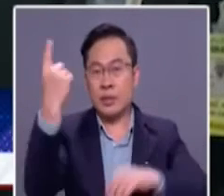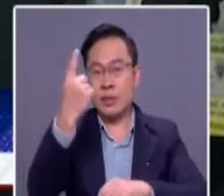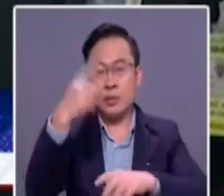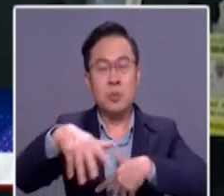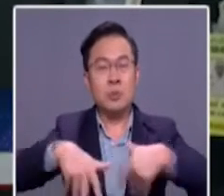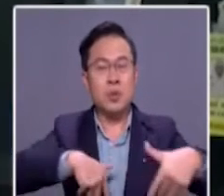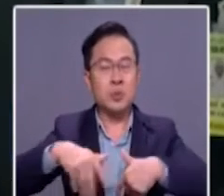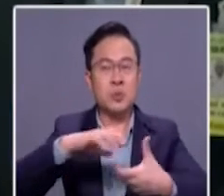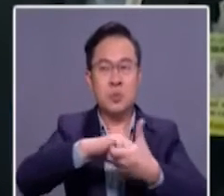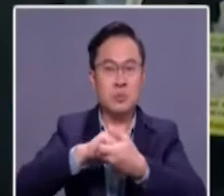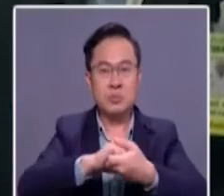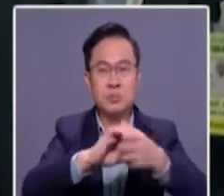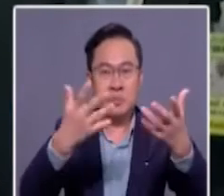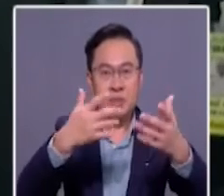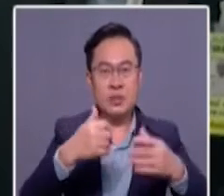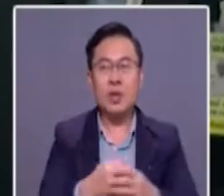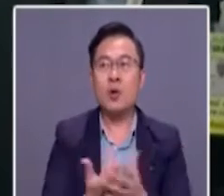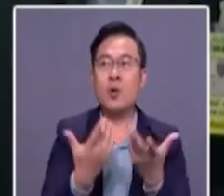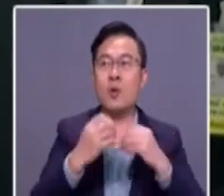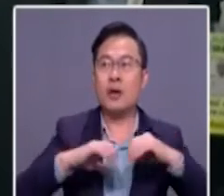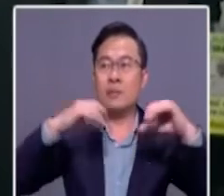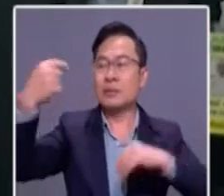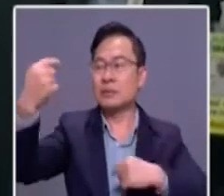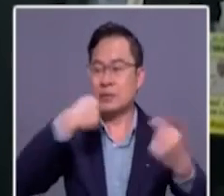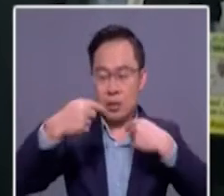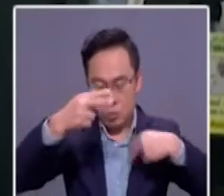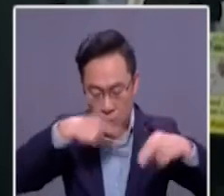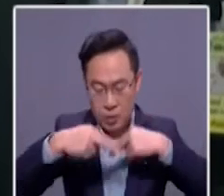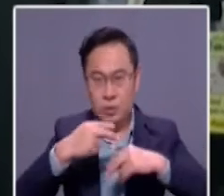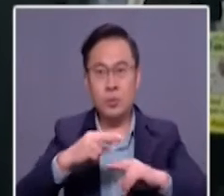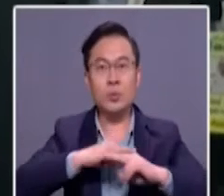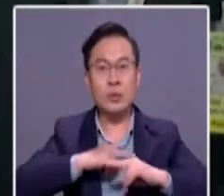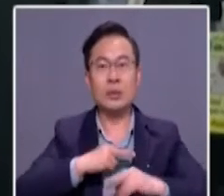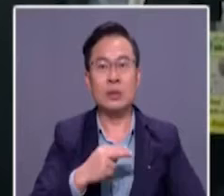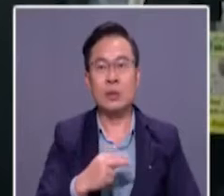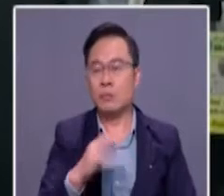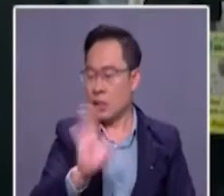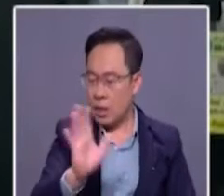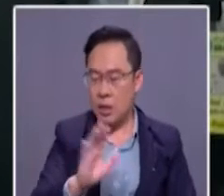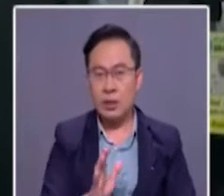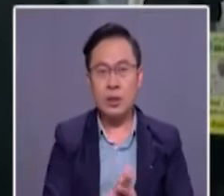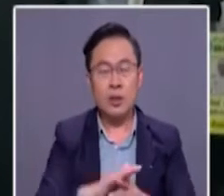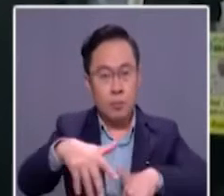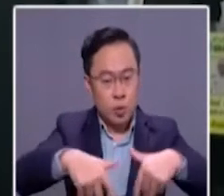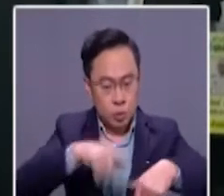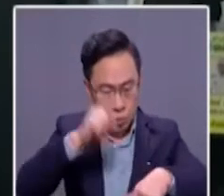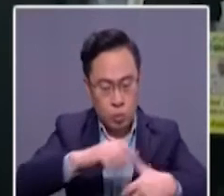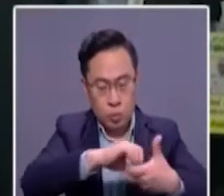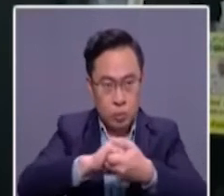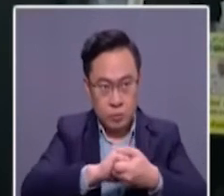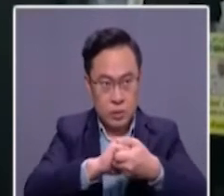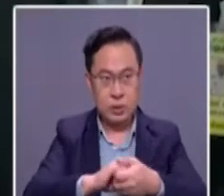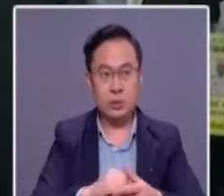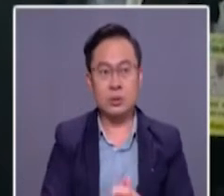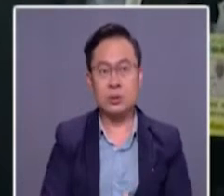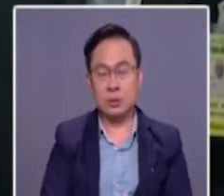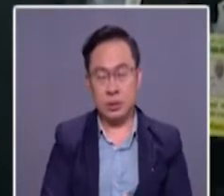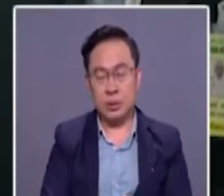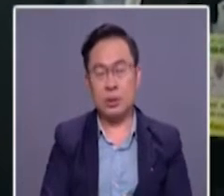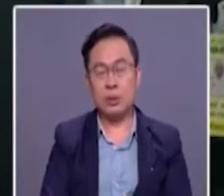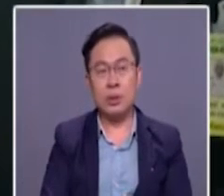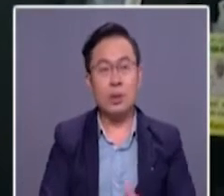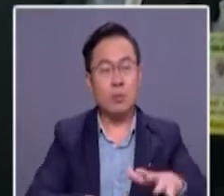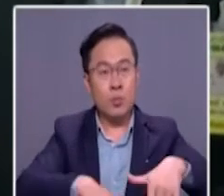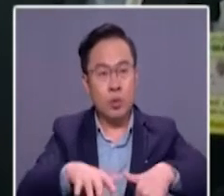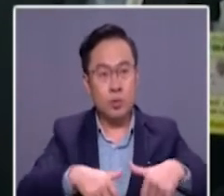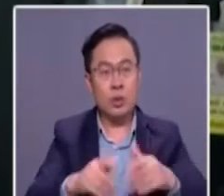ชาชนไม่ร่วมกันคุณจะรอให้คนรัฐมาตรวจให้เจอแล้วจับไปรักษาเนี่ยไม่ได้เพราะคนที่พาไปคือพี่น้องประชาชน